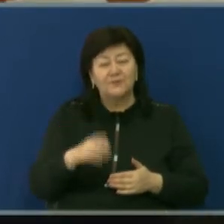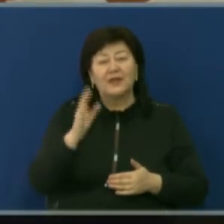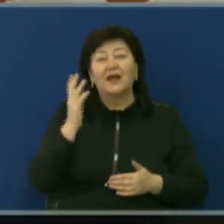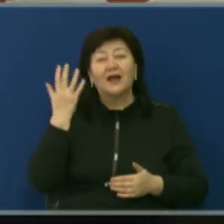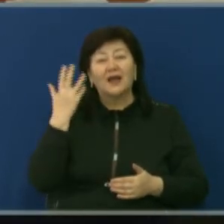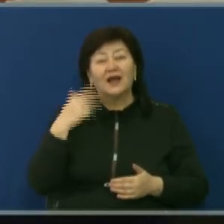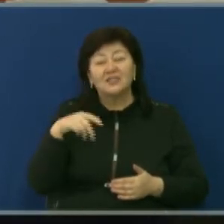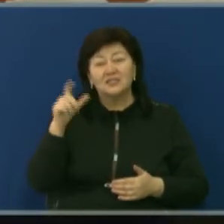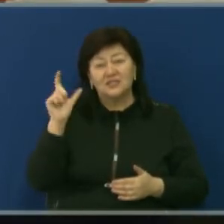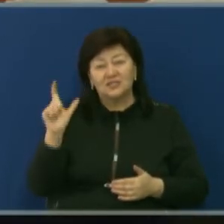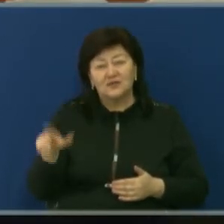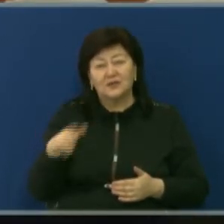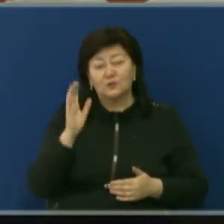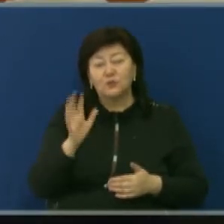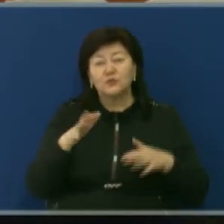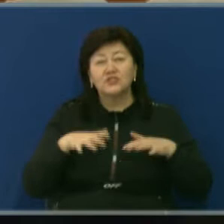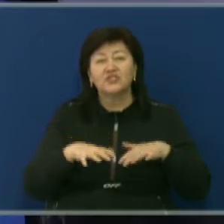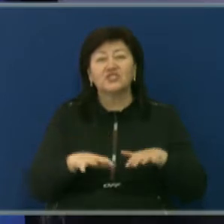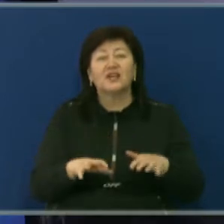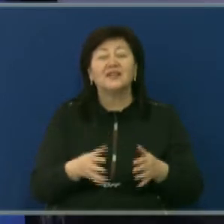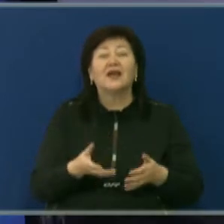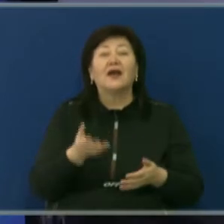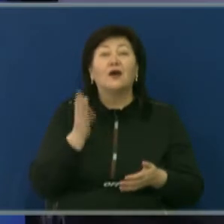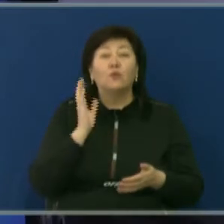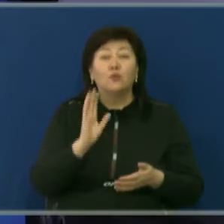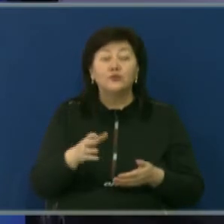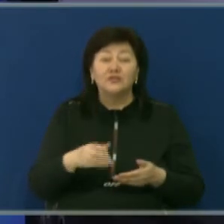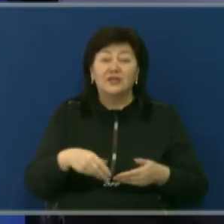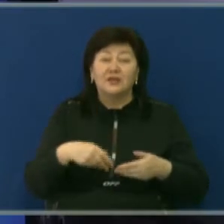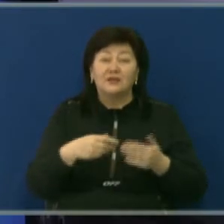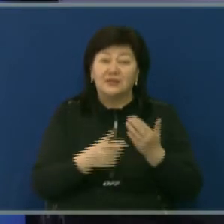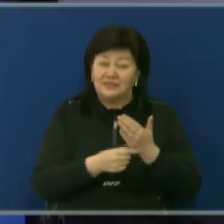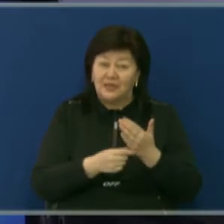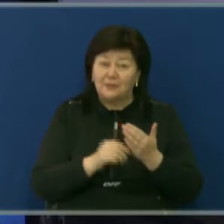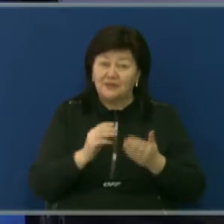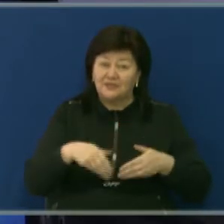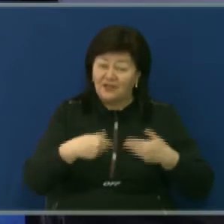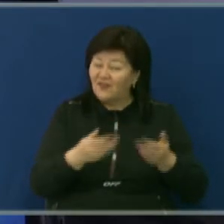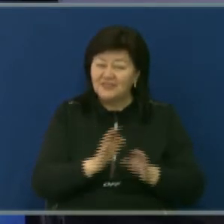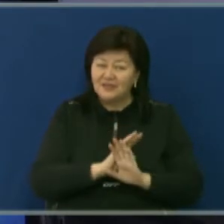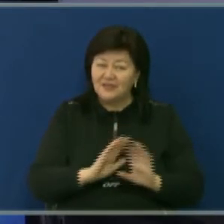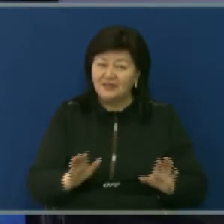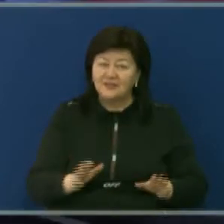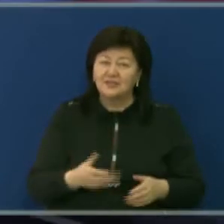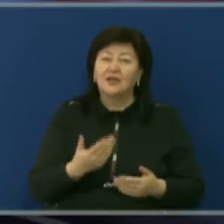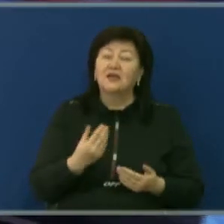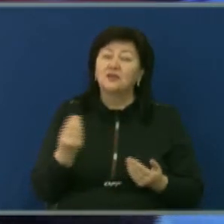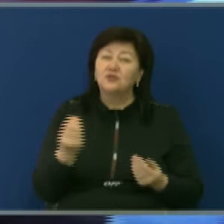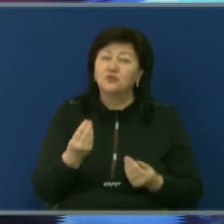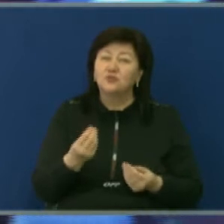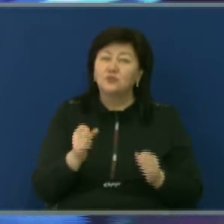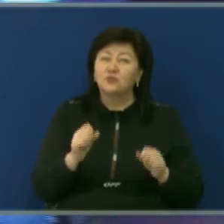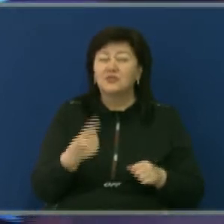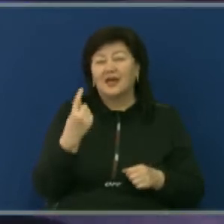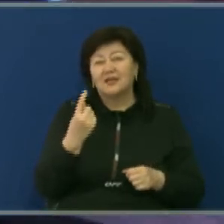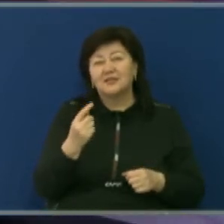участвовать в тестировании или нет. Зарегистрироваться на участие в ЕНТ можно через сайт. Надо сказать, что в четвертой четверти на каждый